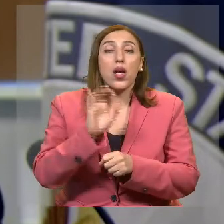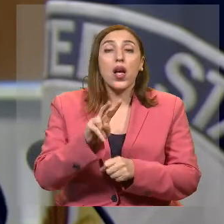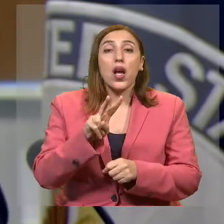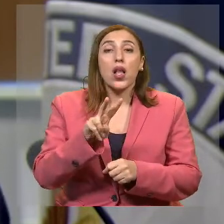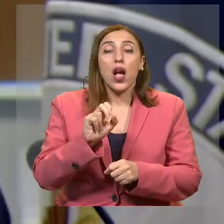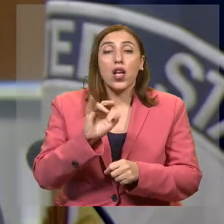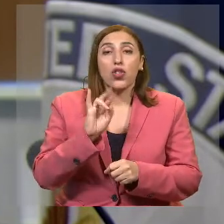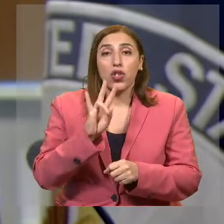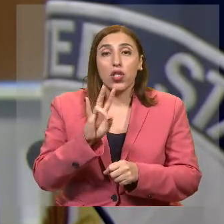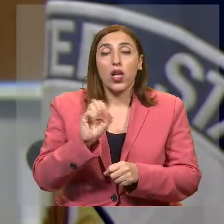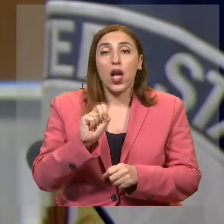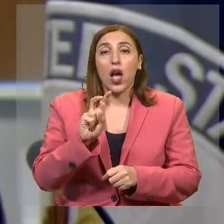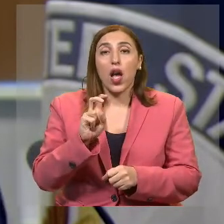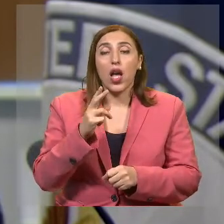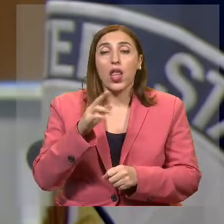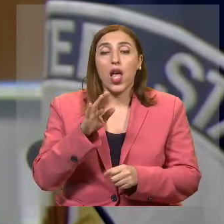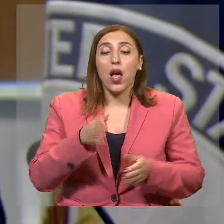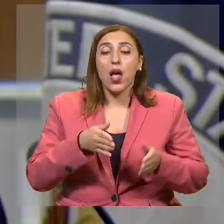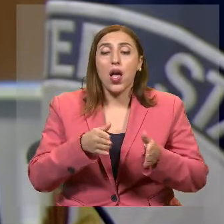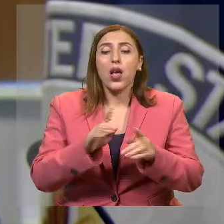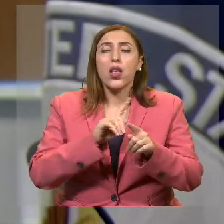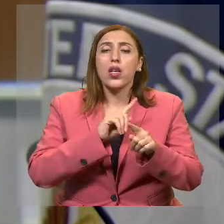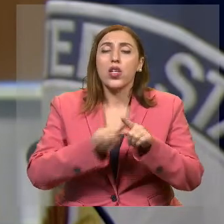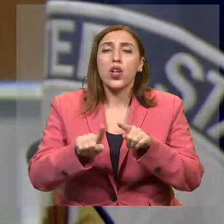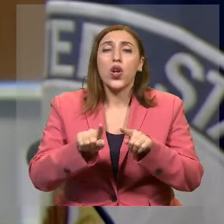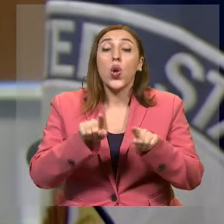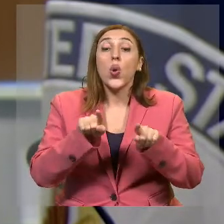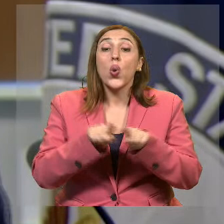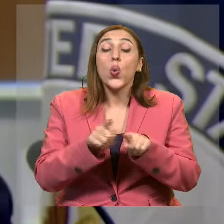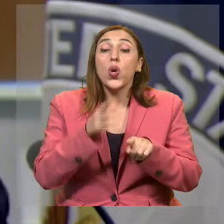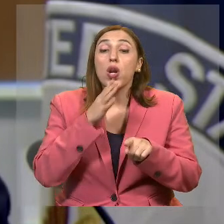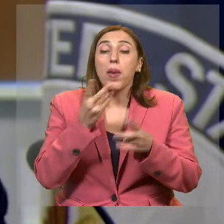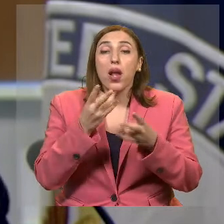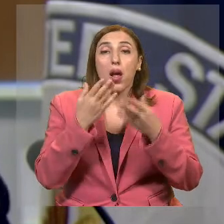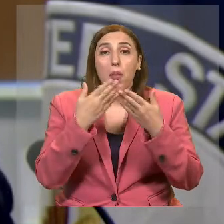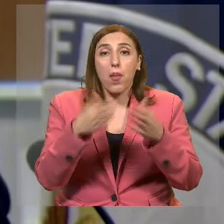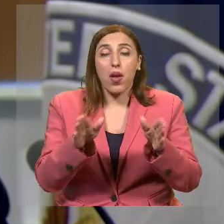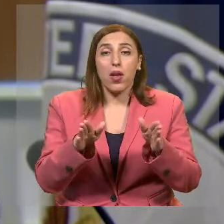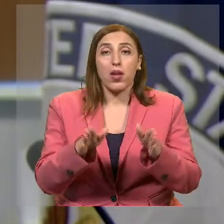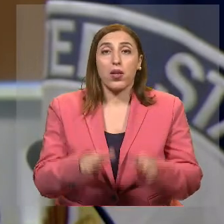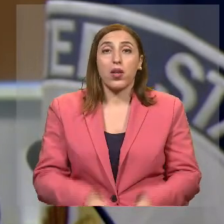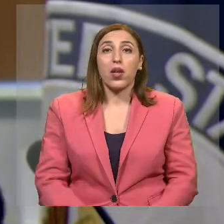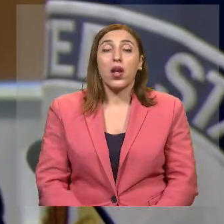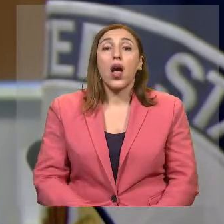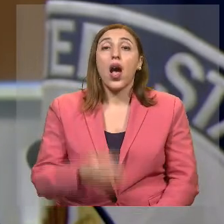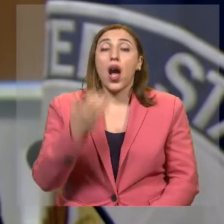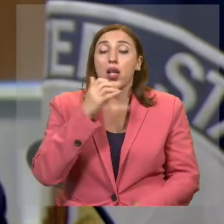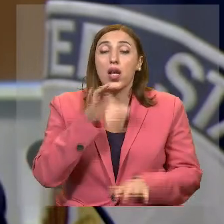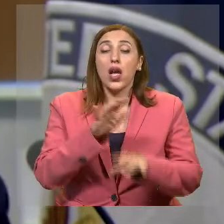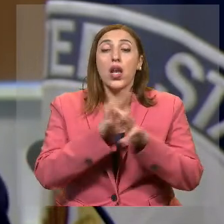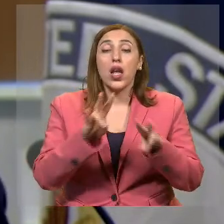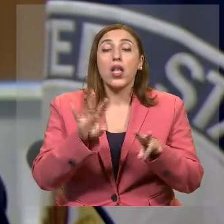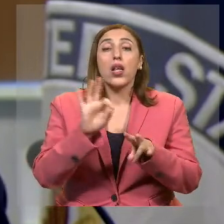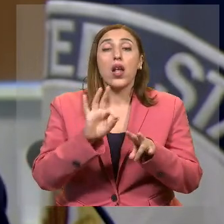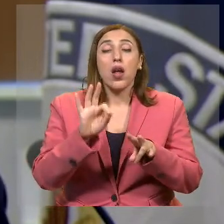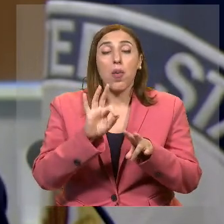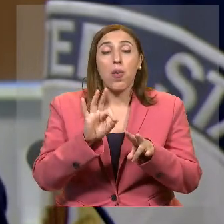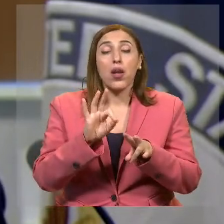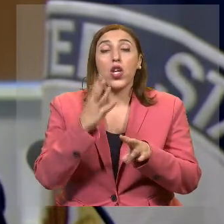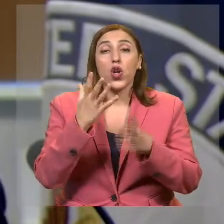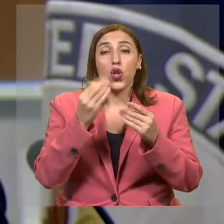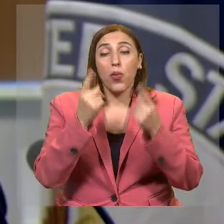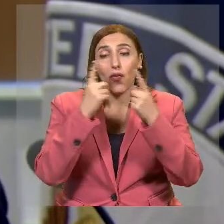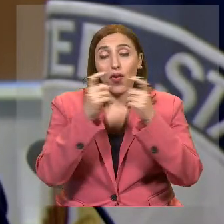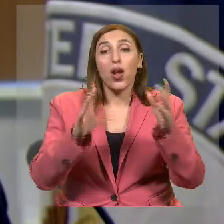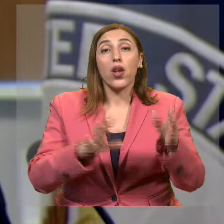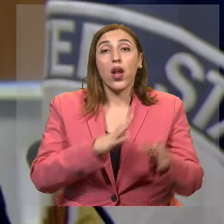Աղդամի երթուղիների անհապաղ և միաժամանակյա բացման վերաբերյալ պետքարտուղարի կողմից հանգստյան օրերին հնչեցրած կոչը, ինչպես